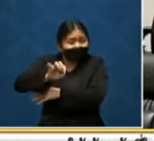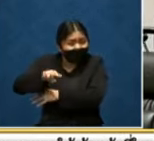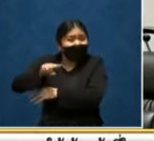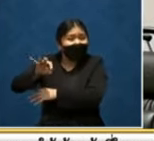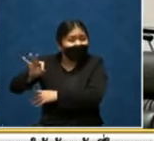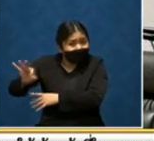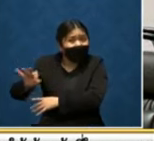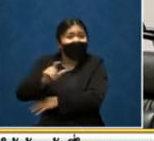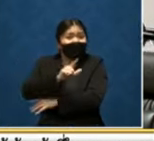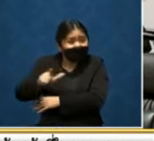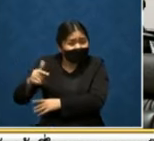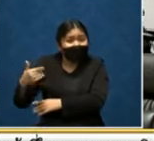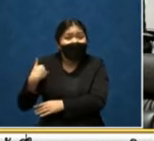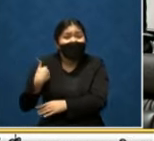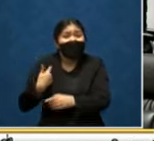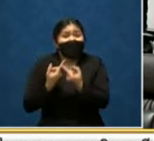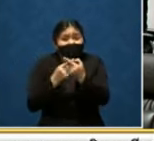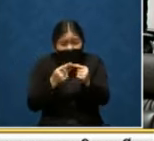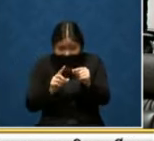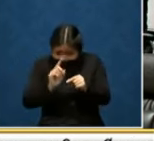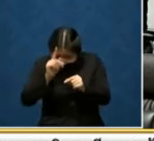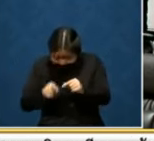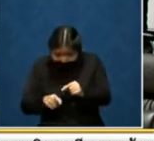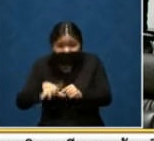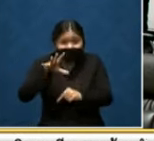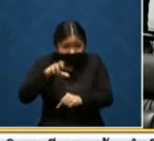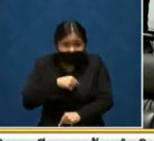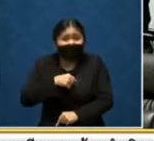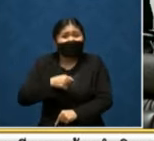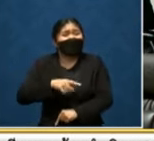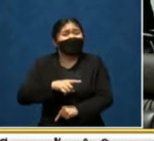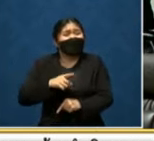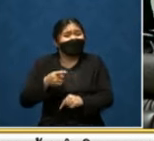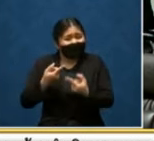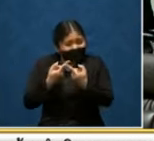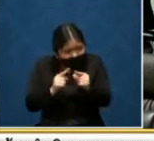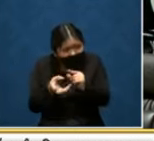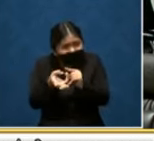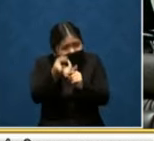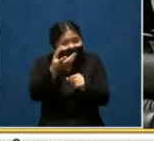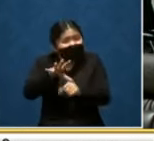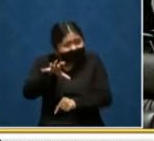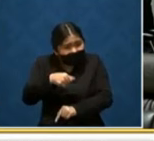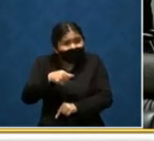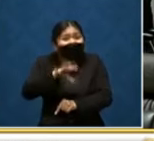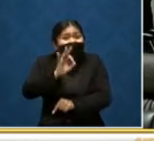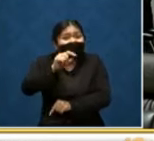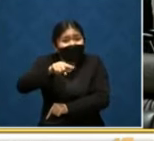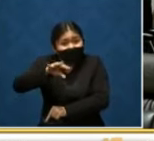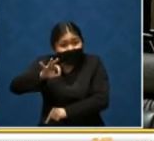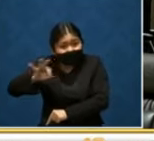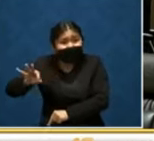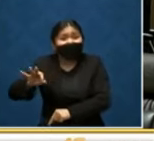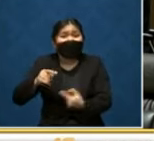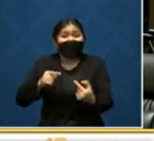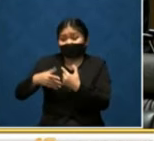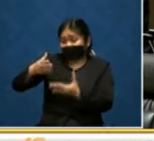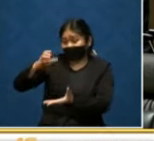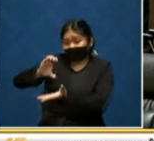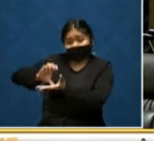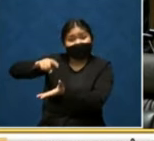ล้านก็มีต่างกันพันเดียวก็ยังเอาต่างกันไม่กี่ร้อยก็เอา9.99หมดเลยสรุปไม่ได้ผ่านมือสำนักงบเลย